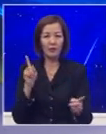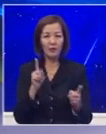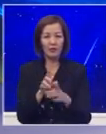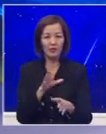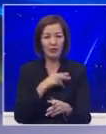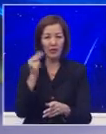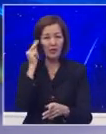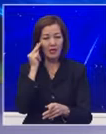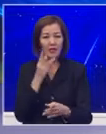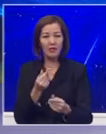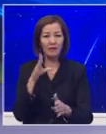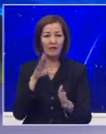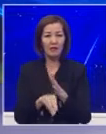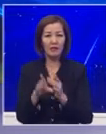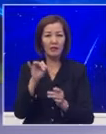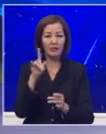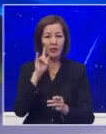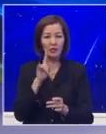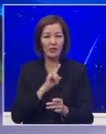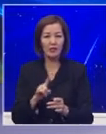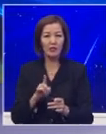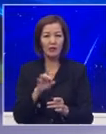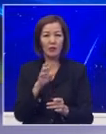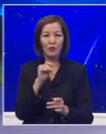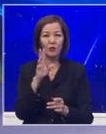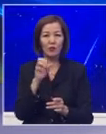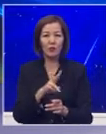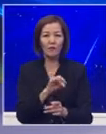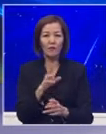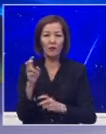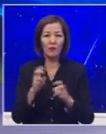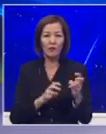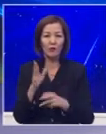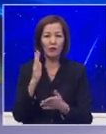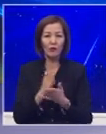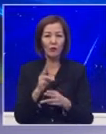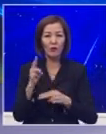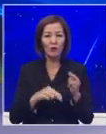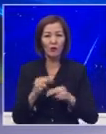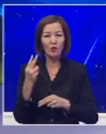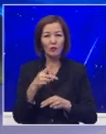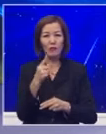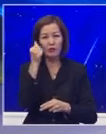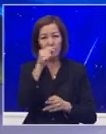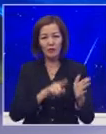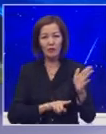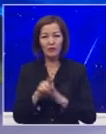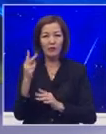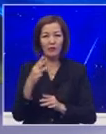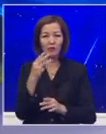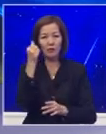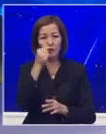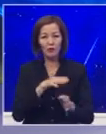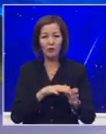Қытайлық инвесторлар Еңбекшіқазық ауданындағы Боғыты кен орнында Вольфрам өндірмек. Құрылыс 2021 жылы басталған, 2023